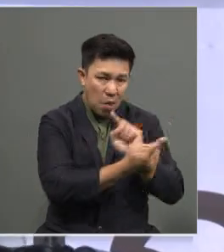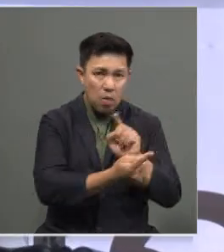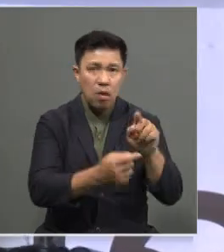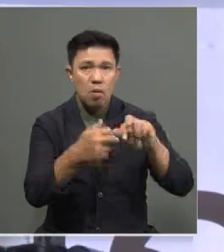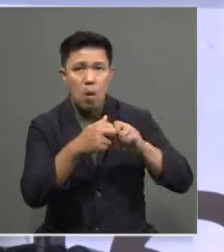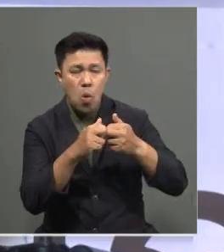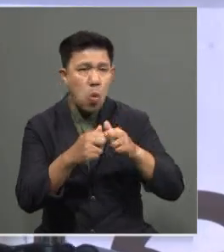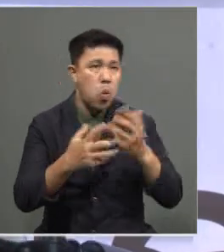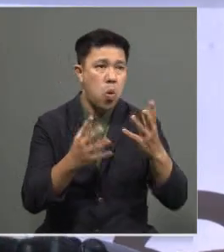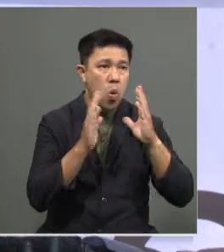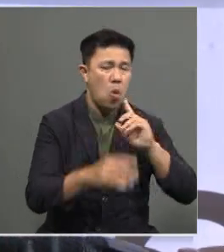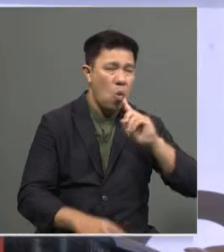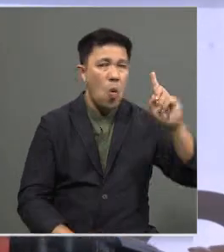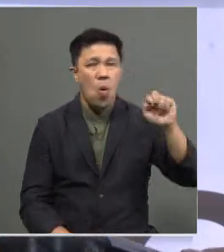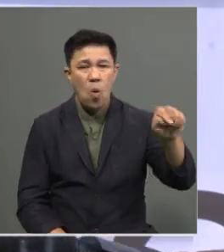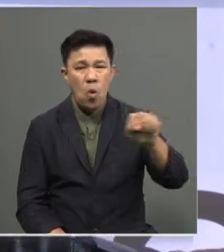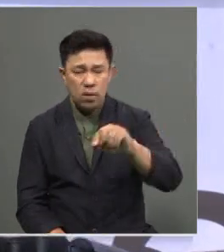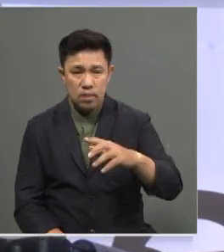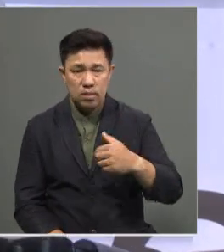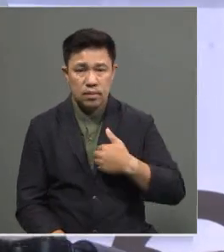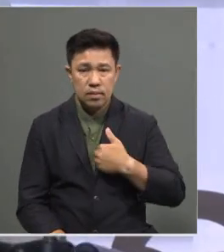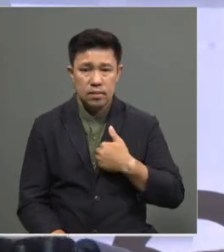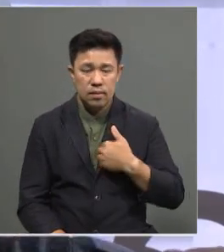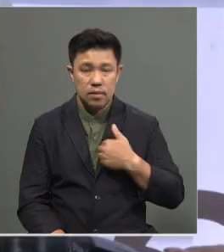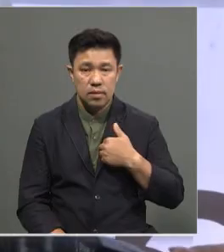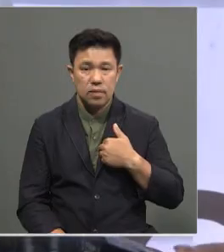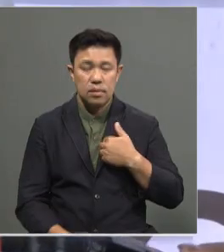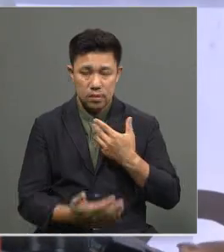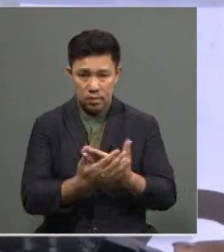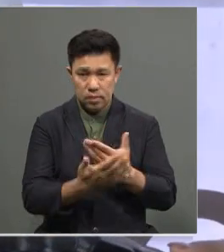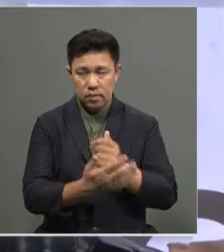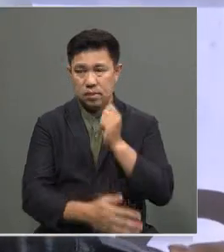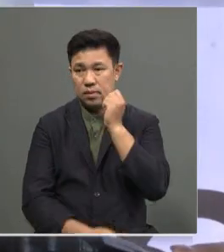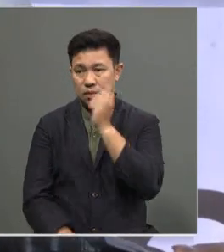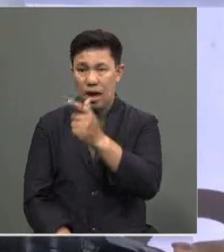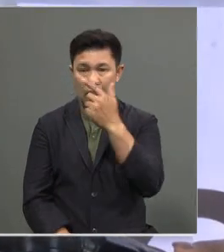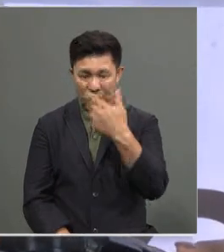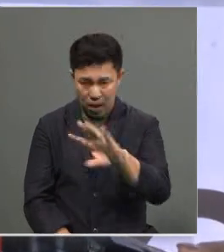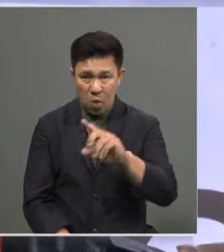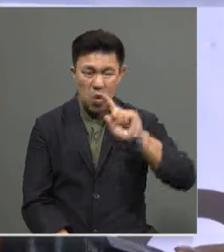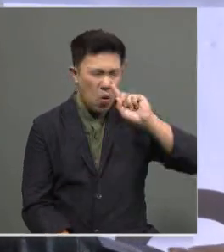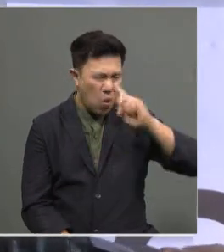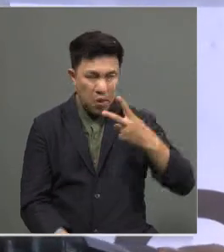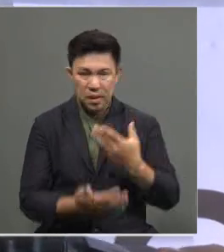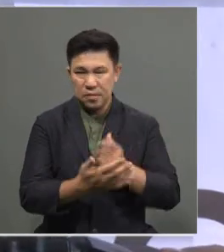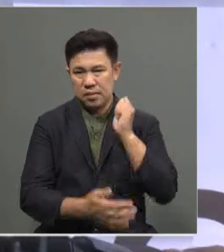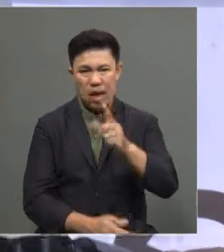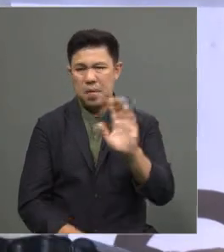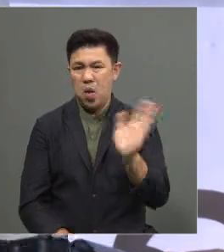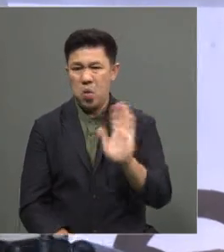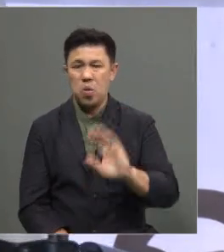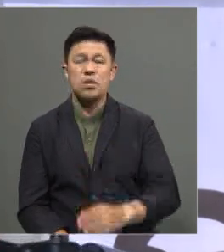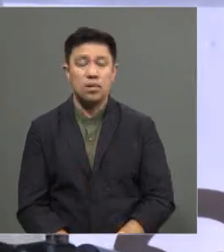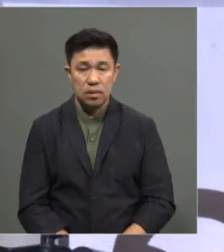ะบานปลายเพราะเราตอนนั้นคือเราโดนเรายอมจ่ายไปแล้วแล้วเราจะไม่จ่ายอีกแล้ว